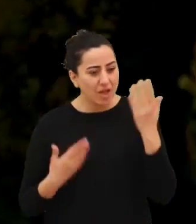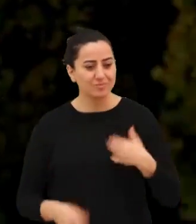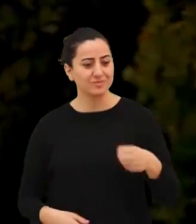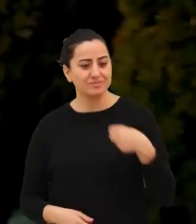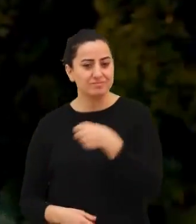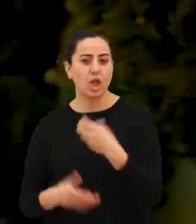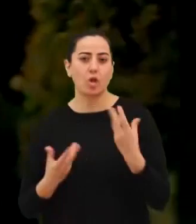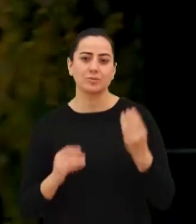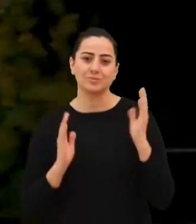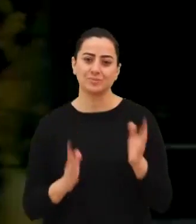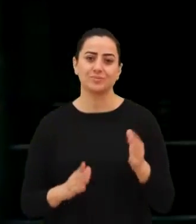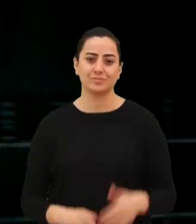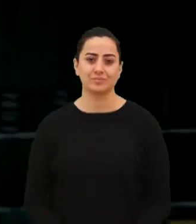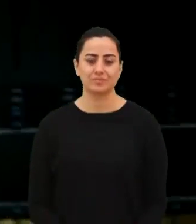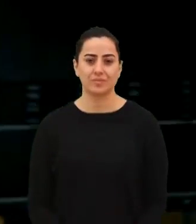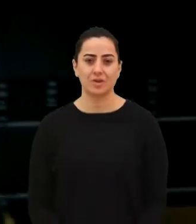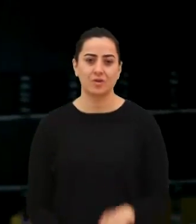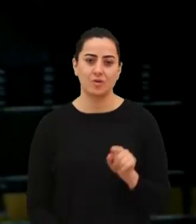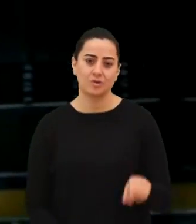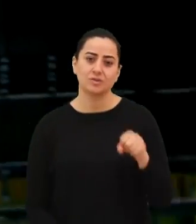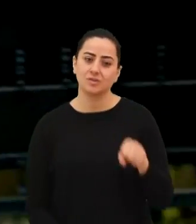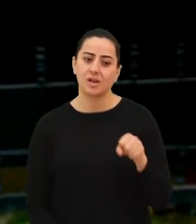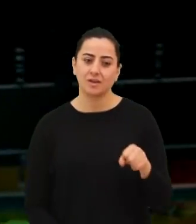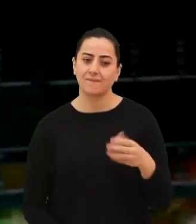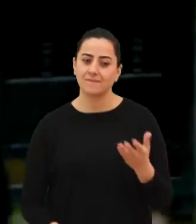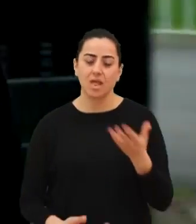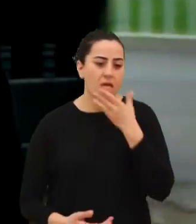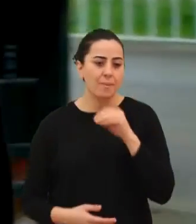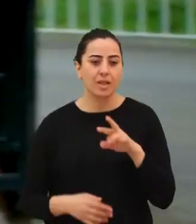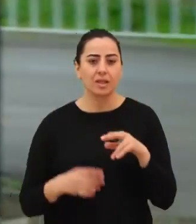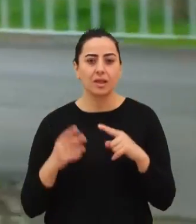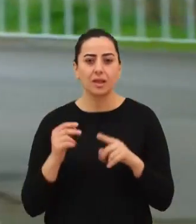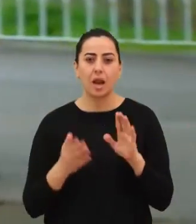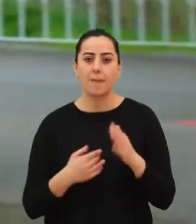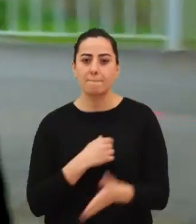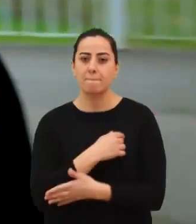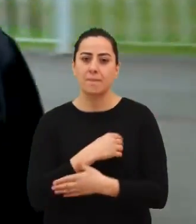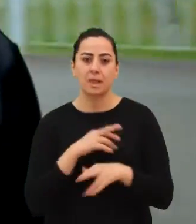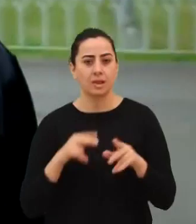ya. Vallahi o çanta benim emekli ikramiyem olur da.